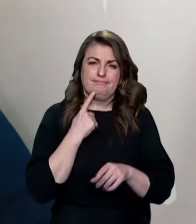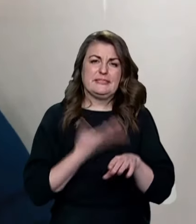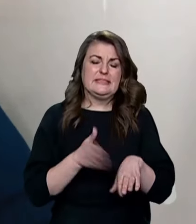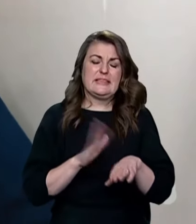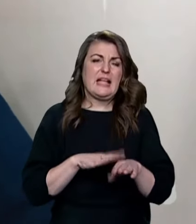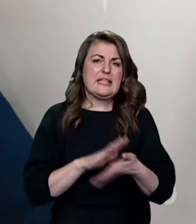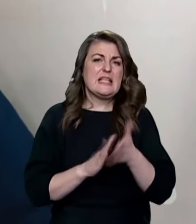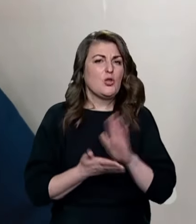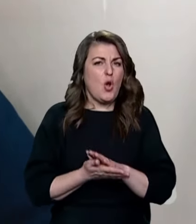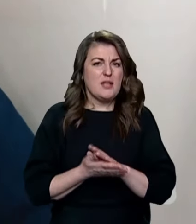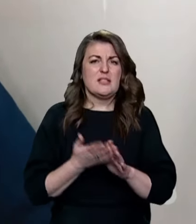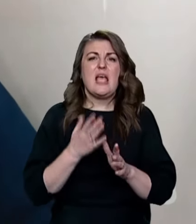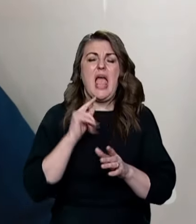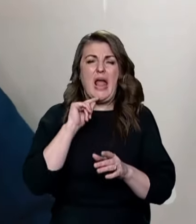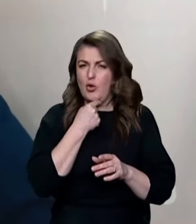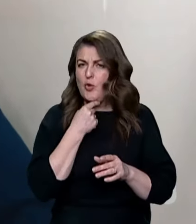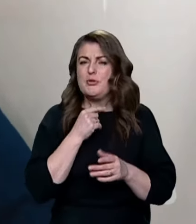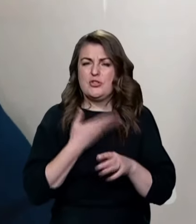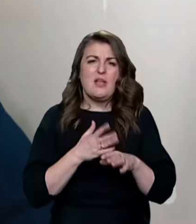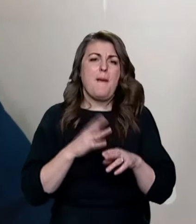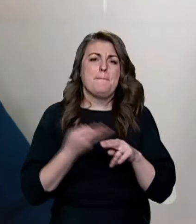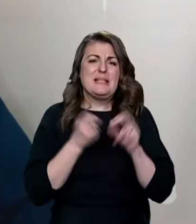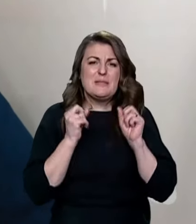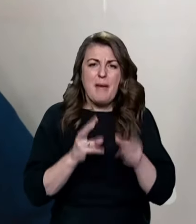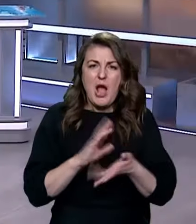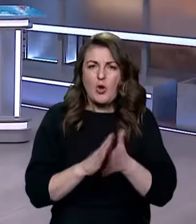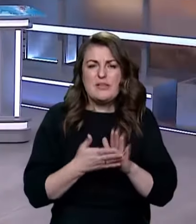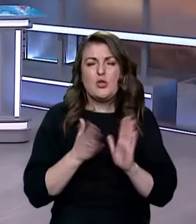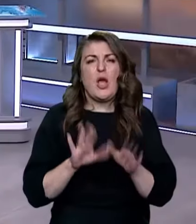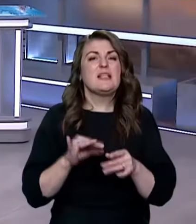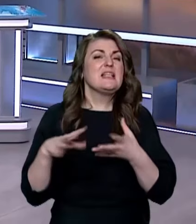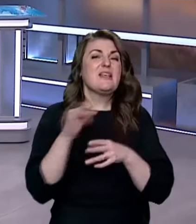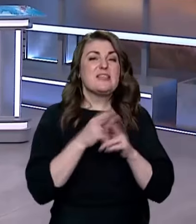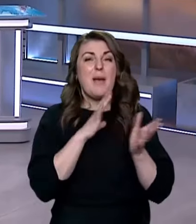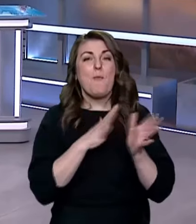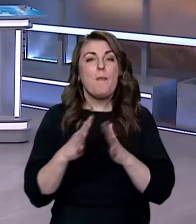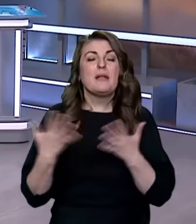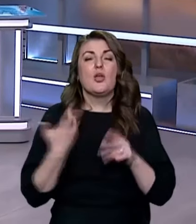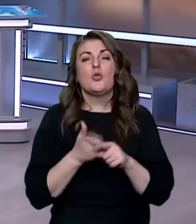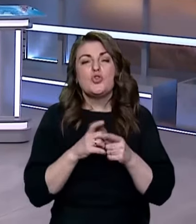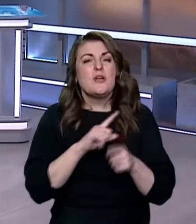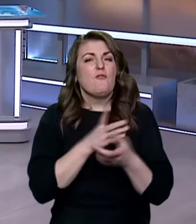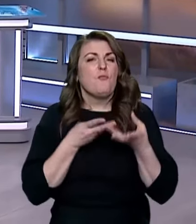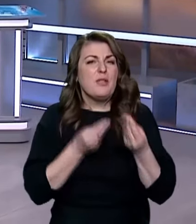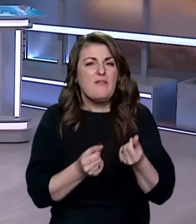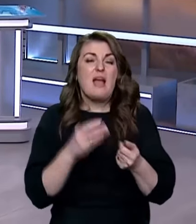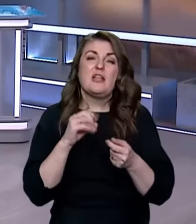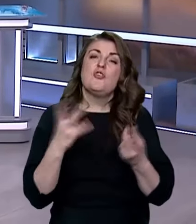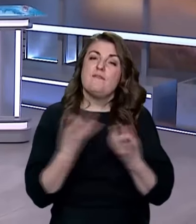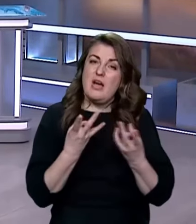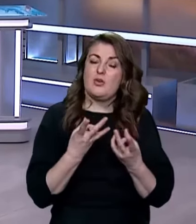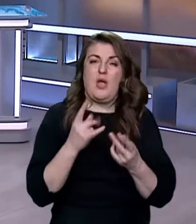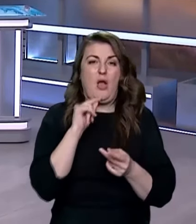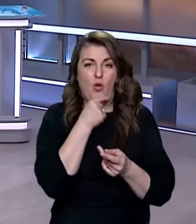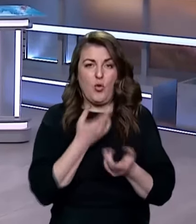складній ситуації, не лише економічній, ситуації складні, безпекові. І це все моменти, які дуже впливають на те, чи взагалі варто